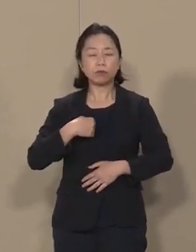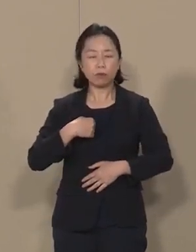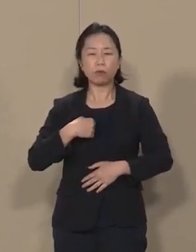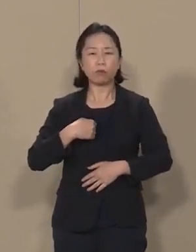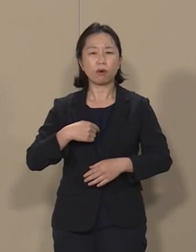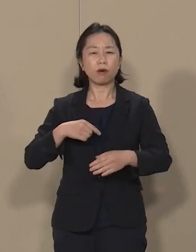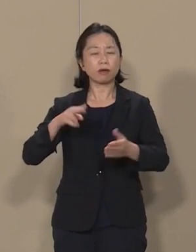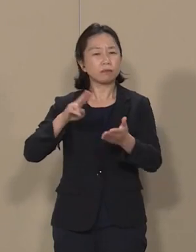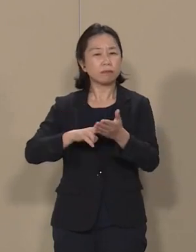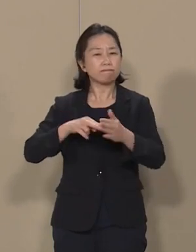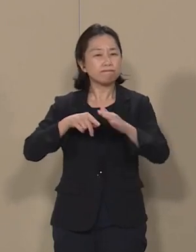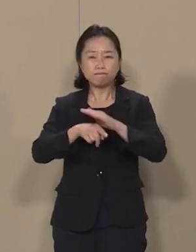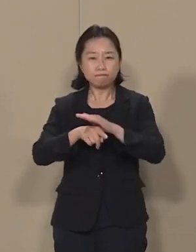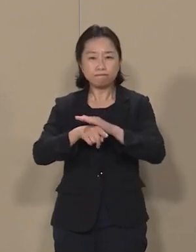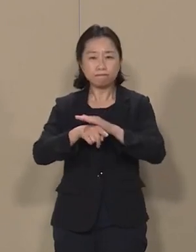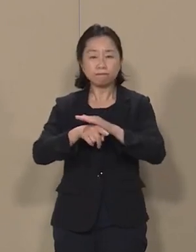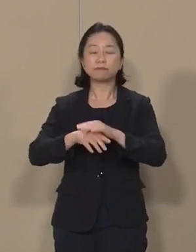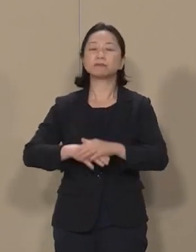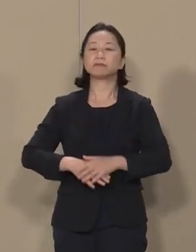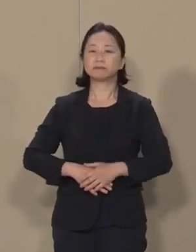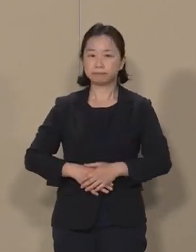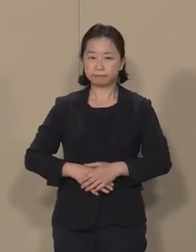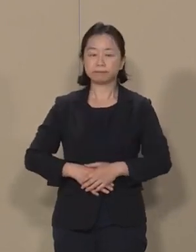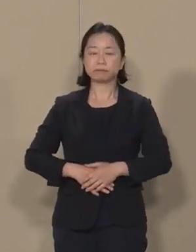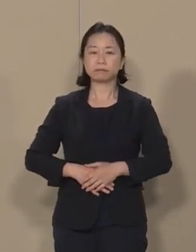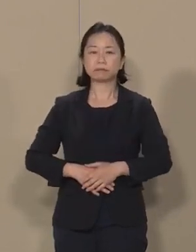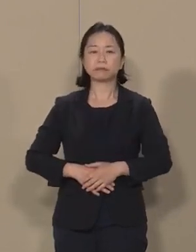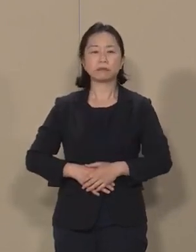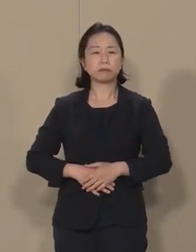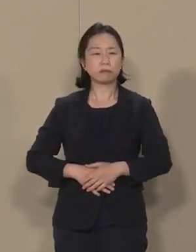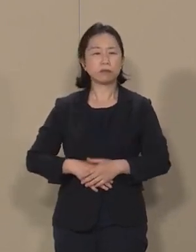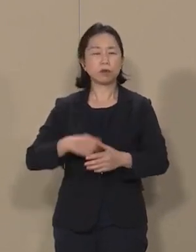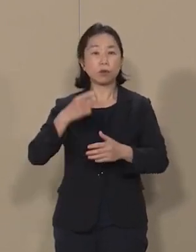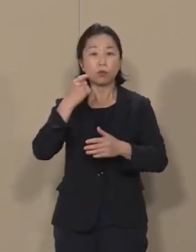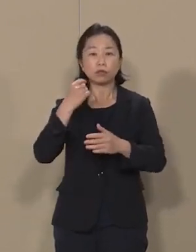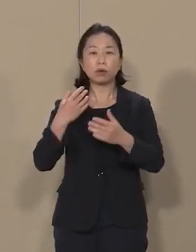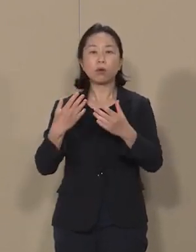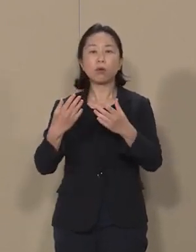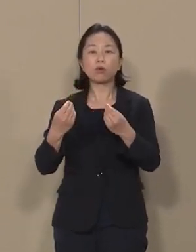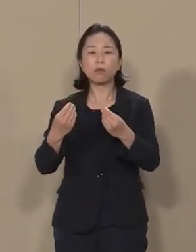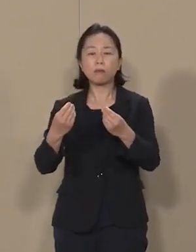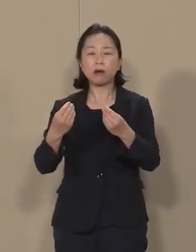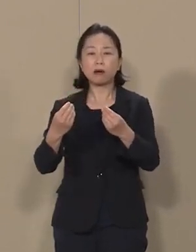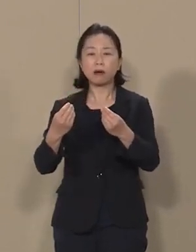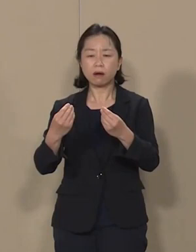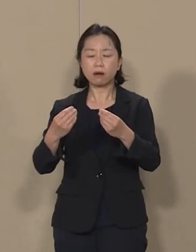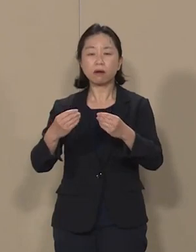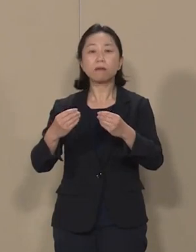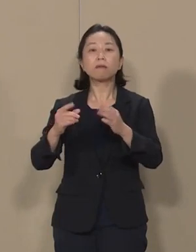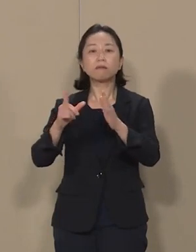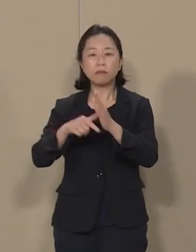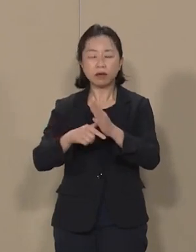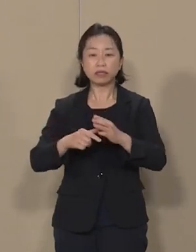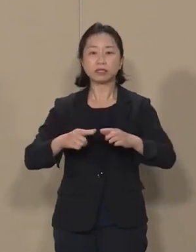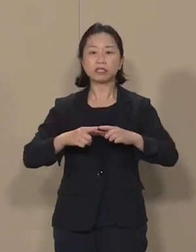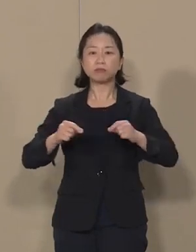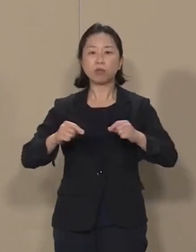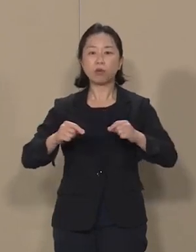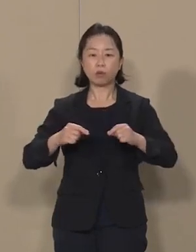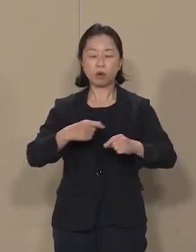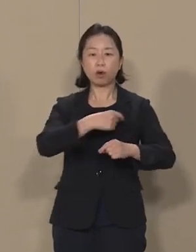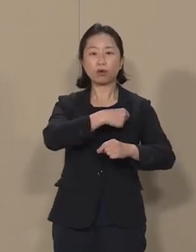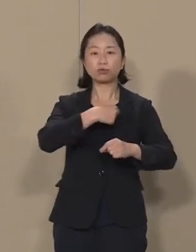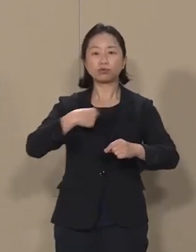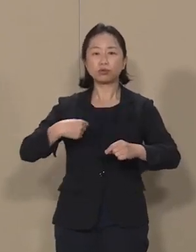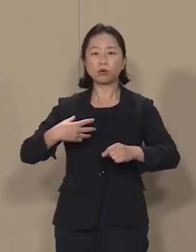かそれはこのままだと日本は中国にのみ込まれてしまうという本当に